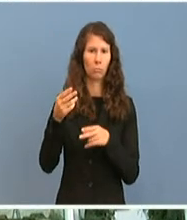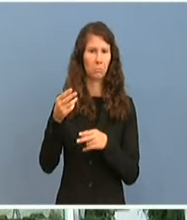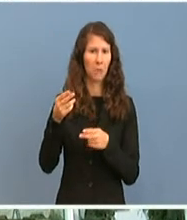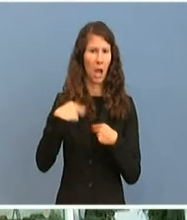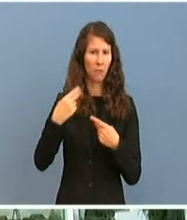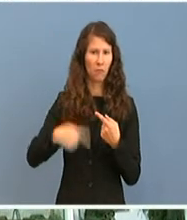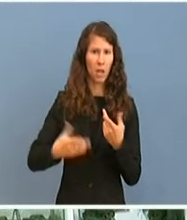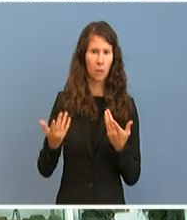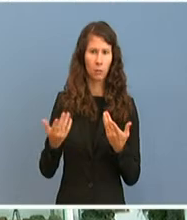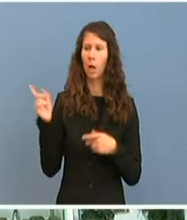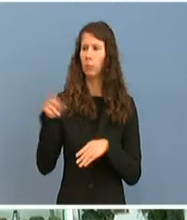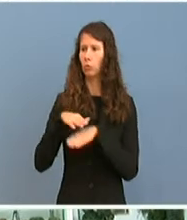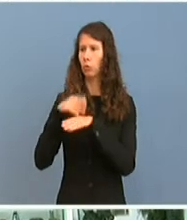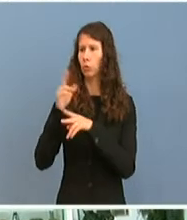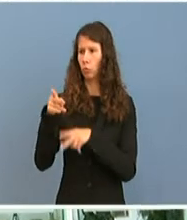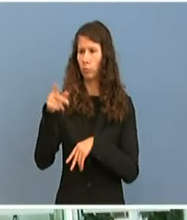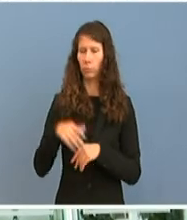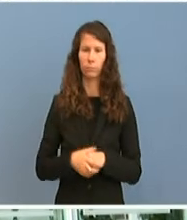Entschuldigung, ja.